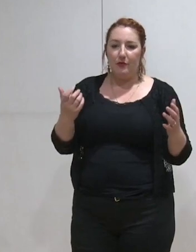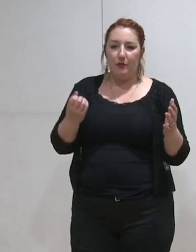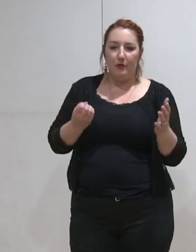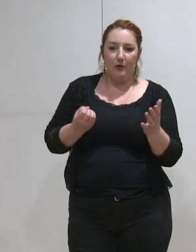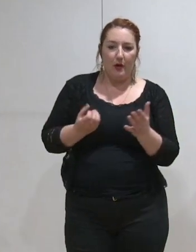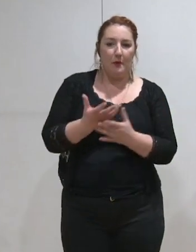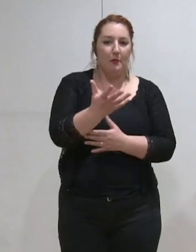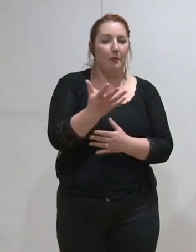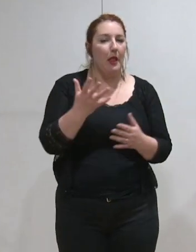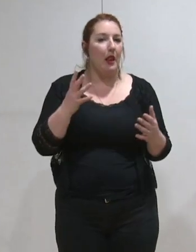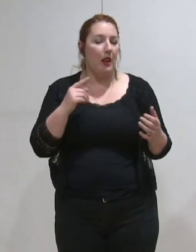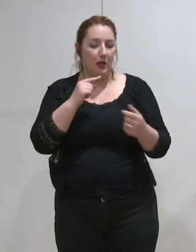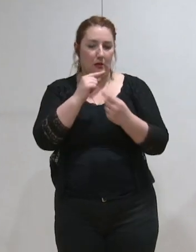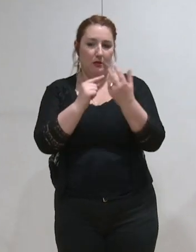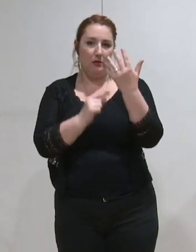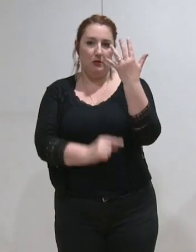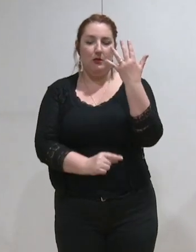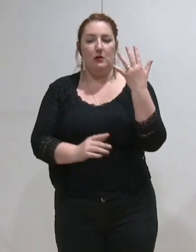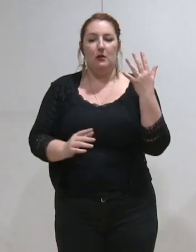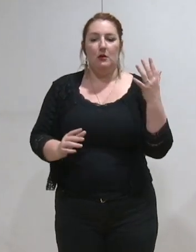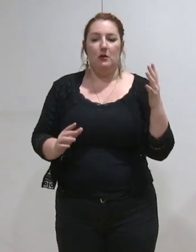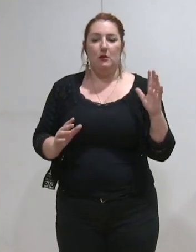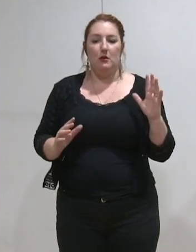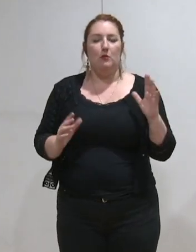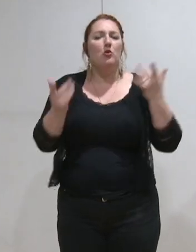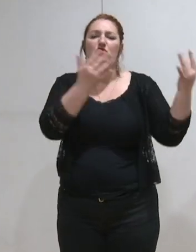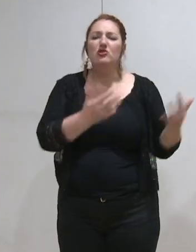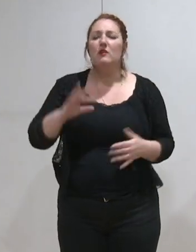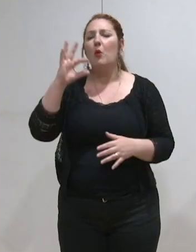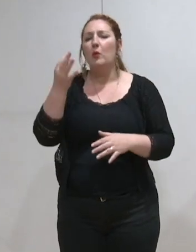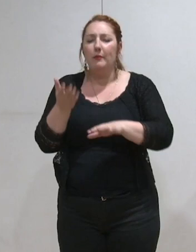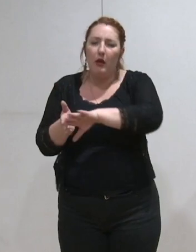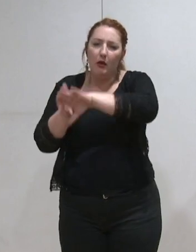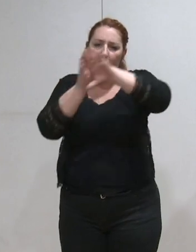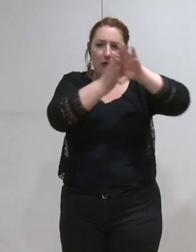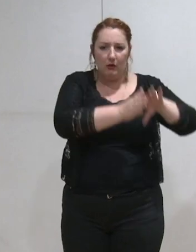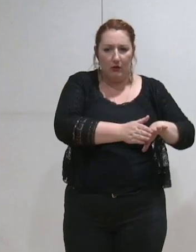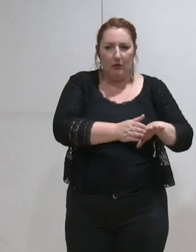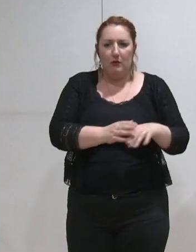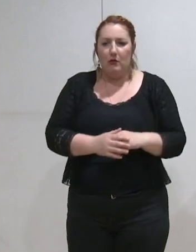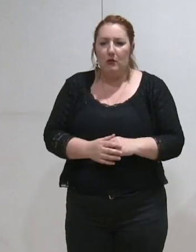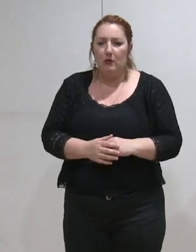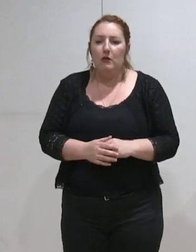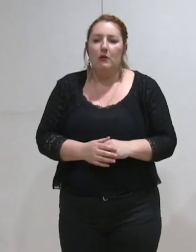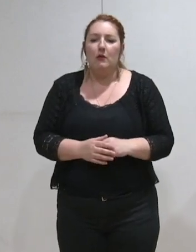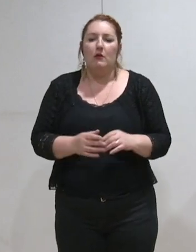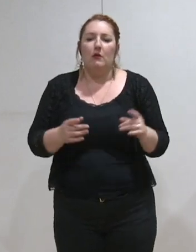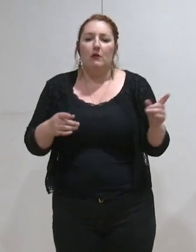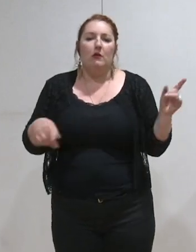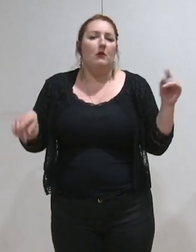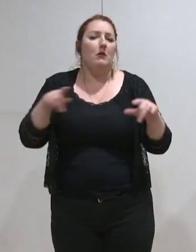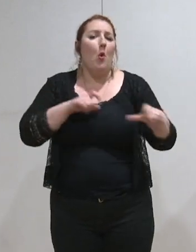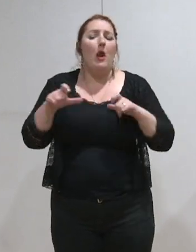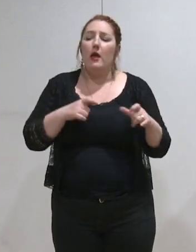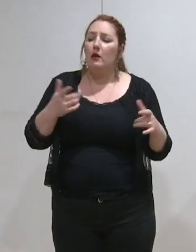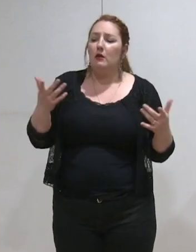je voudrais rappeler quelques éléments quelques éléments au-delà des chiffres dont dont on fait part dont on fait part certains